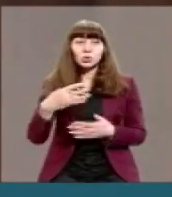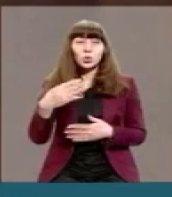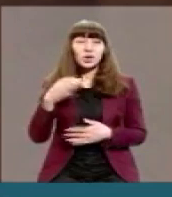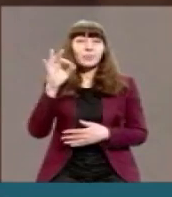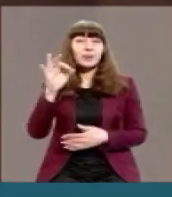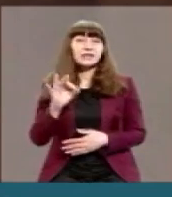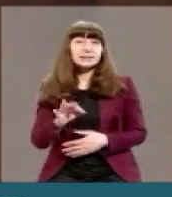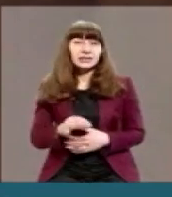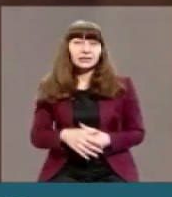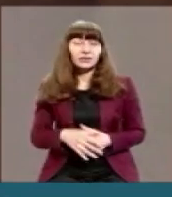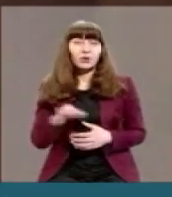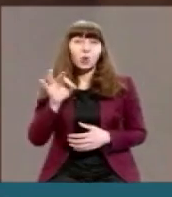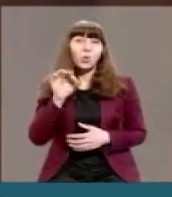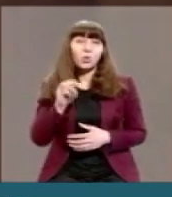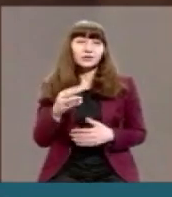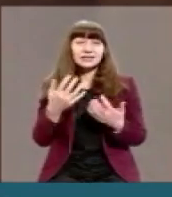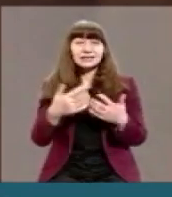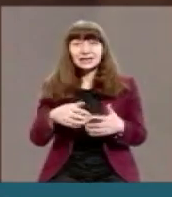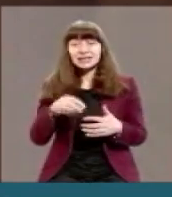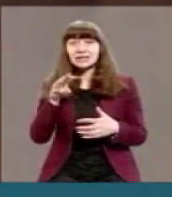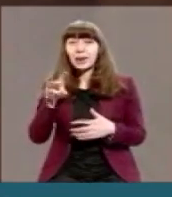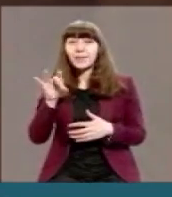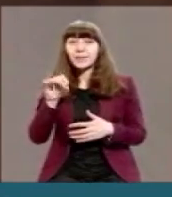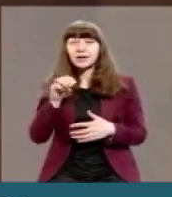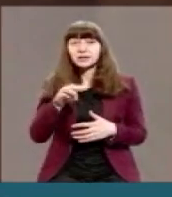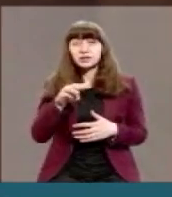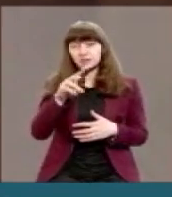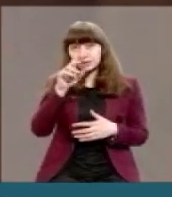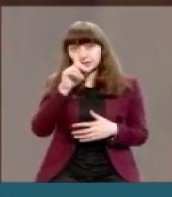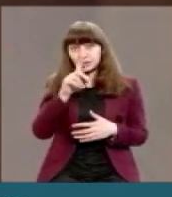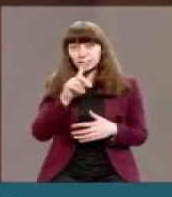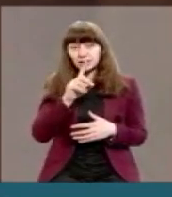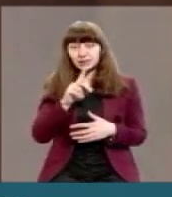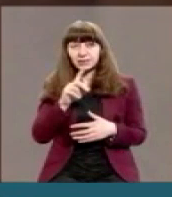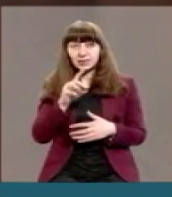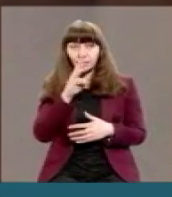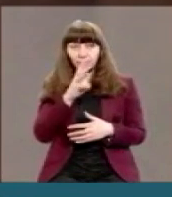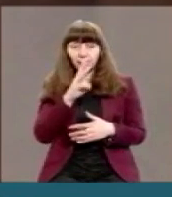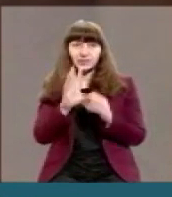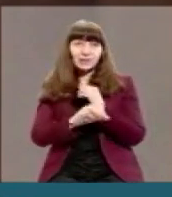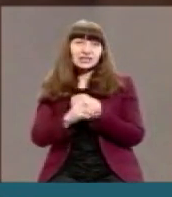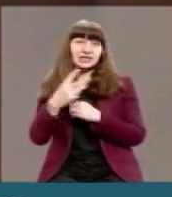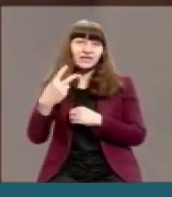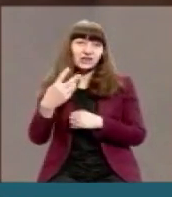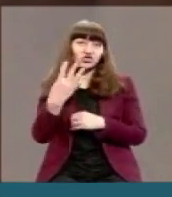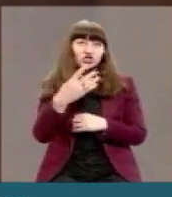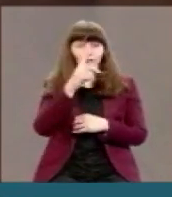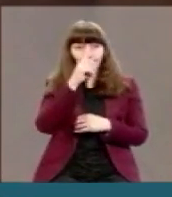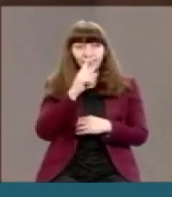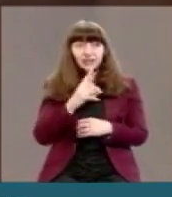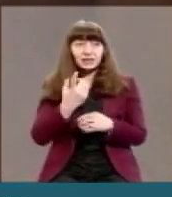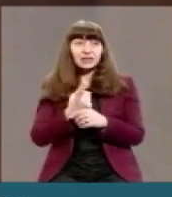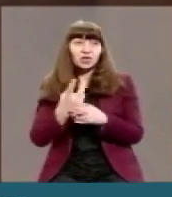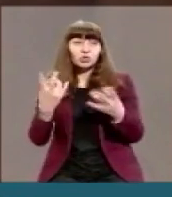40% от среднемесячной зарплаты за последние 24 месяца. Поэтому это